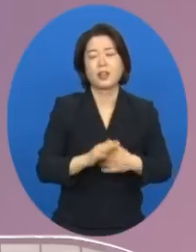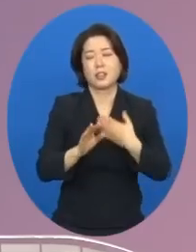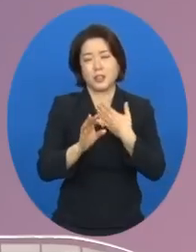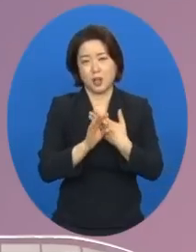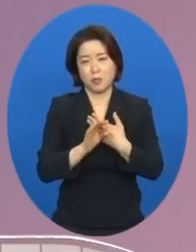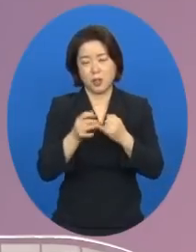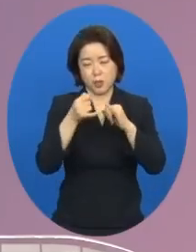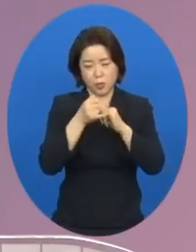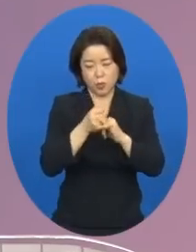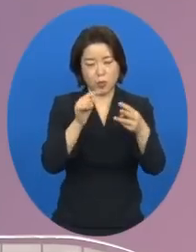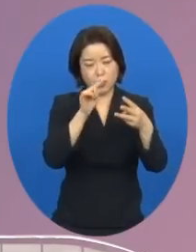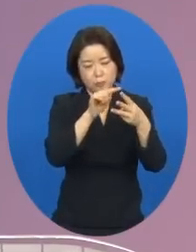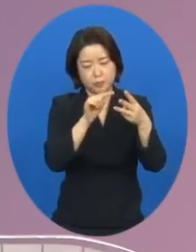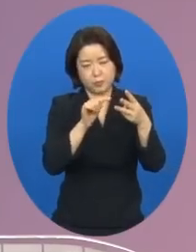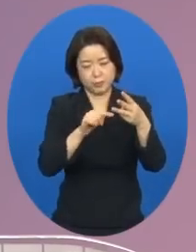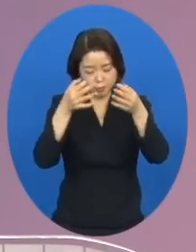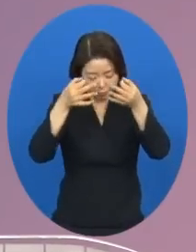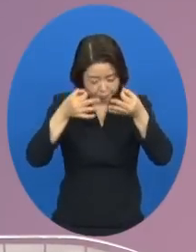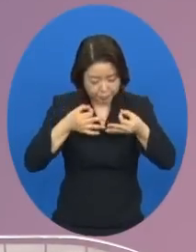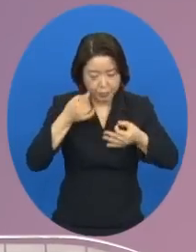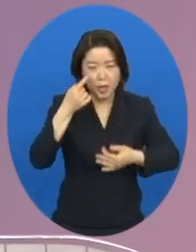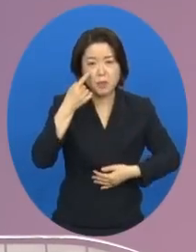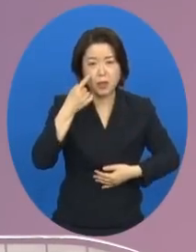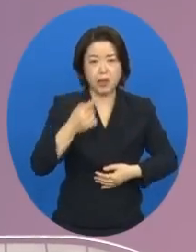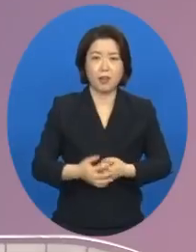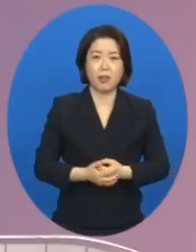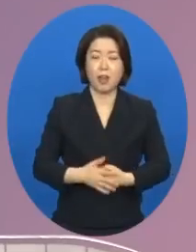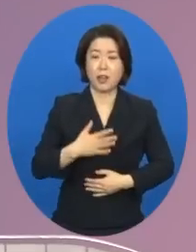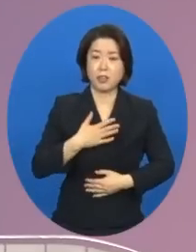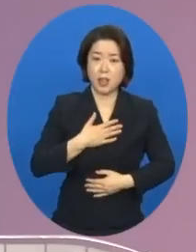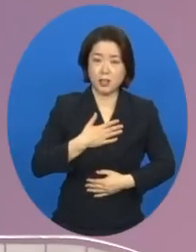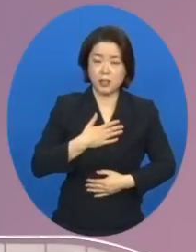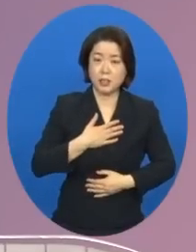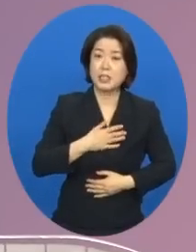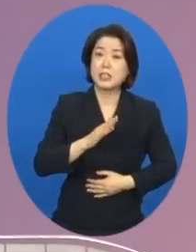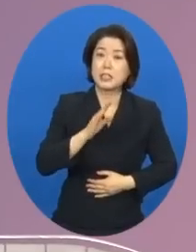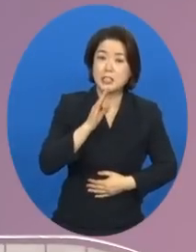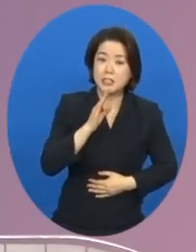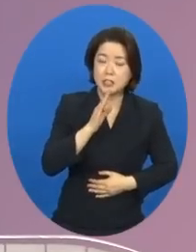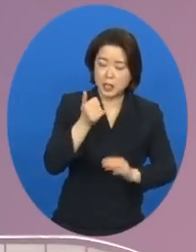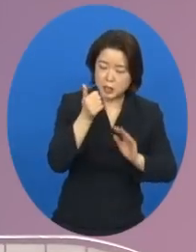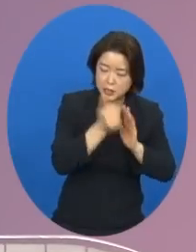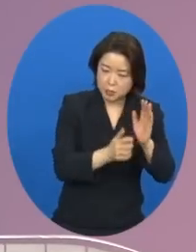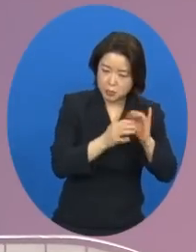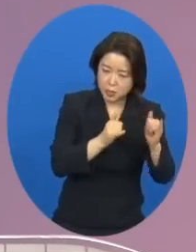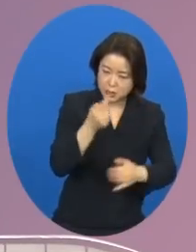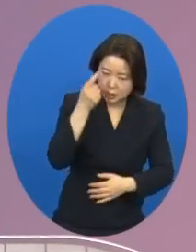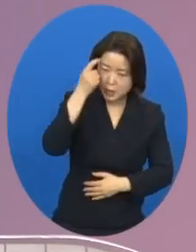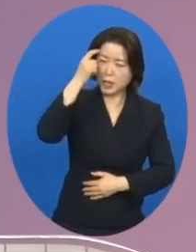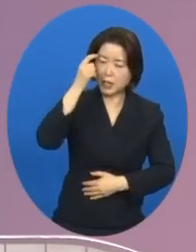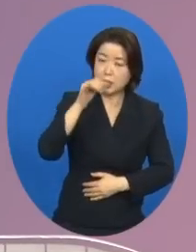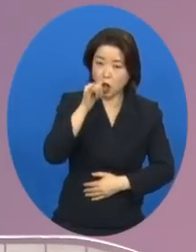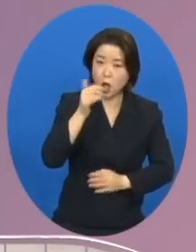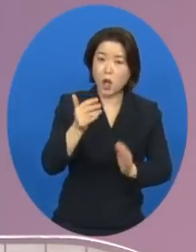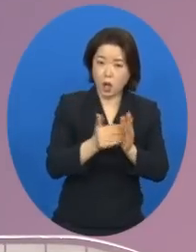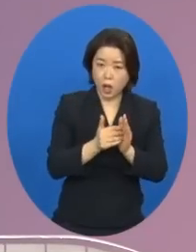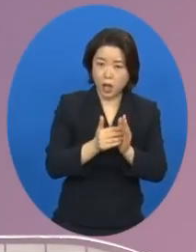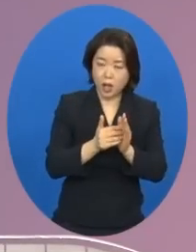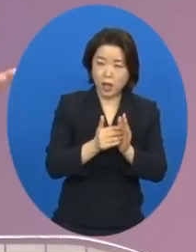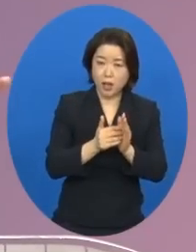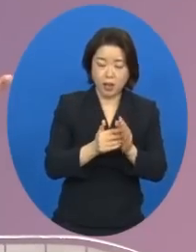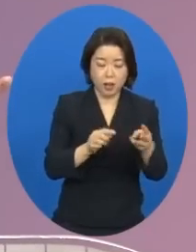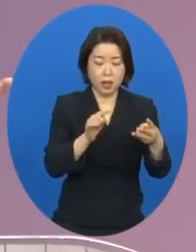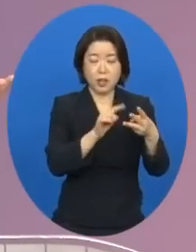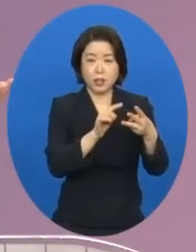꼭 세 가지를 점검해 보시기 바랍니다. 나는 내가 진짜 이제 실패자라는 것을 깨달았는가? 내가